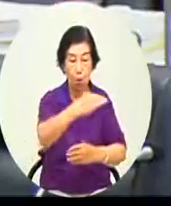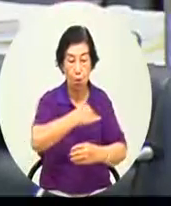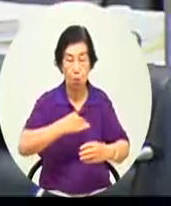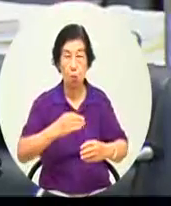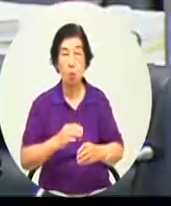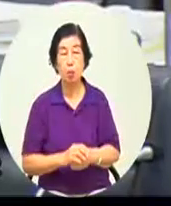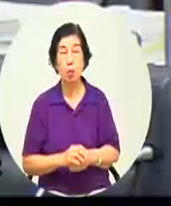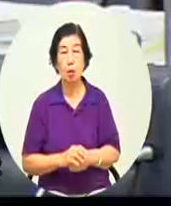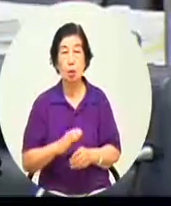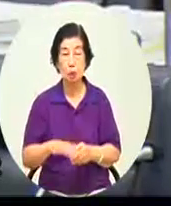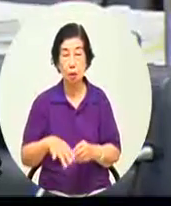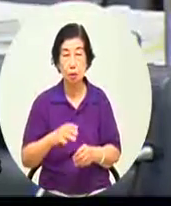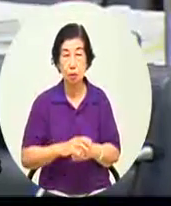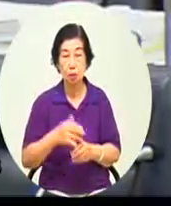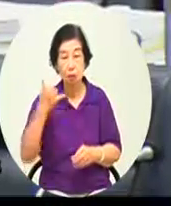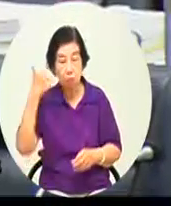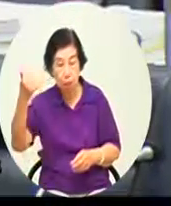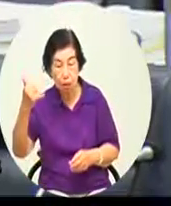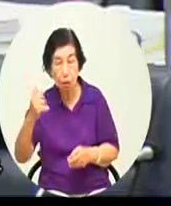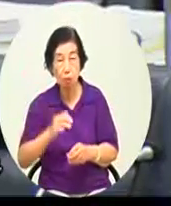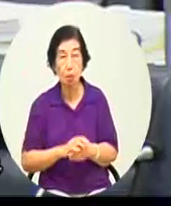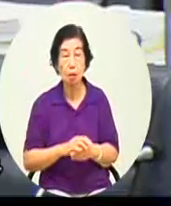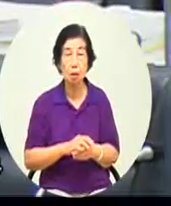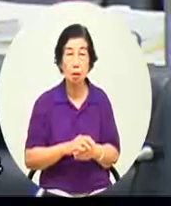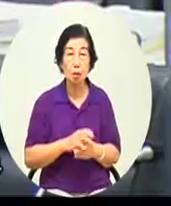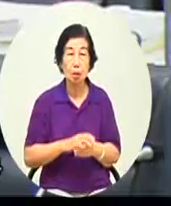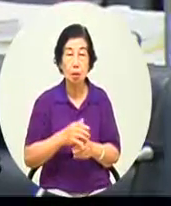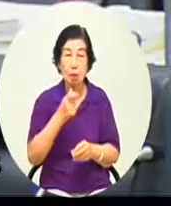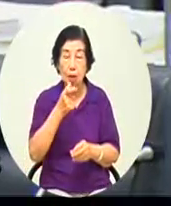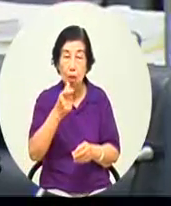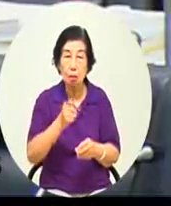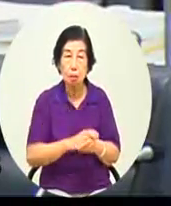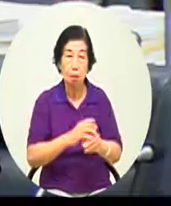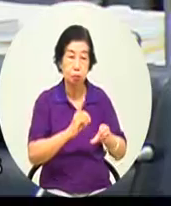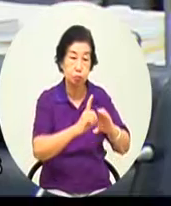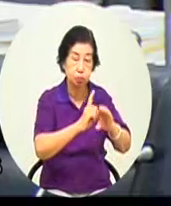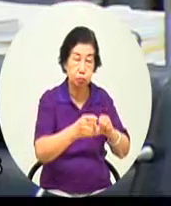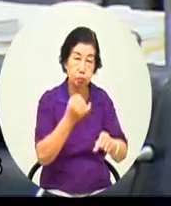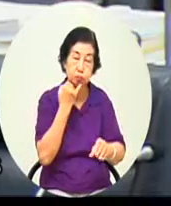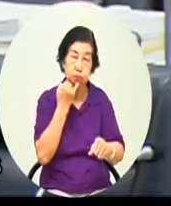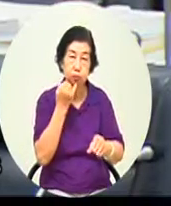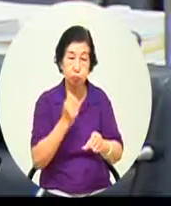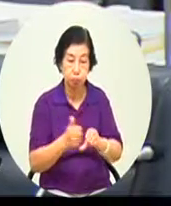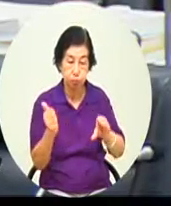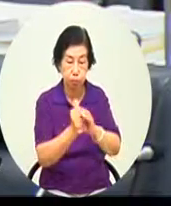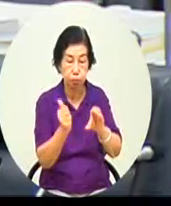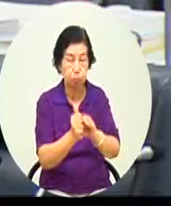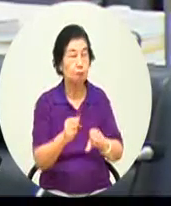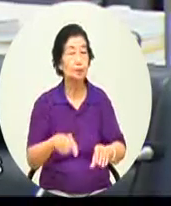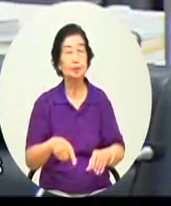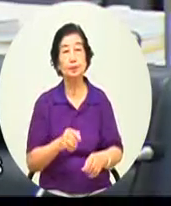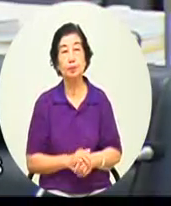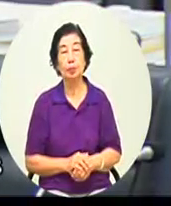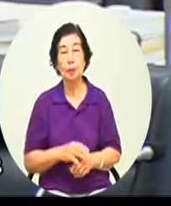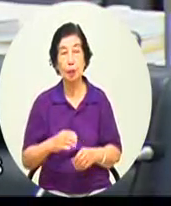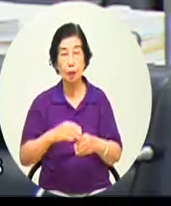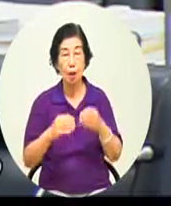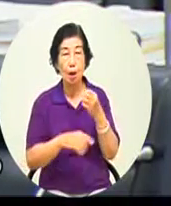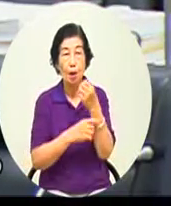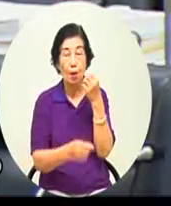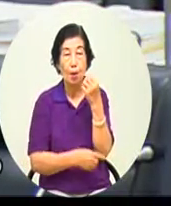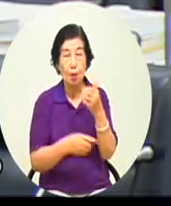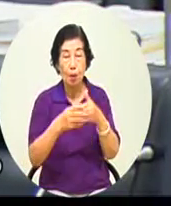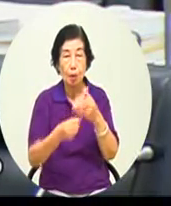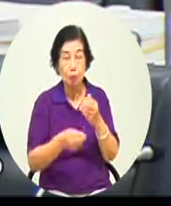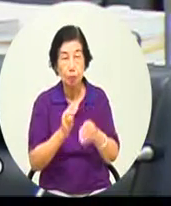去行驶，去载客这样。所以我想啊， 这个法律里面还是有很多的漏